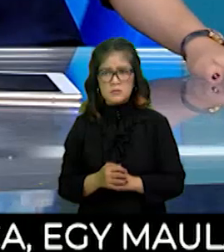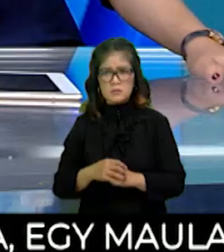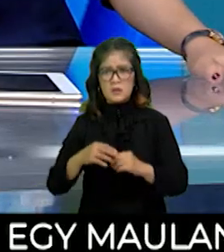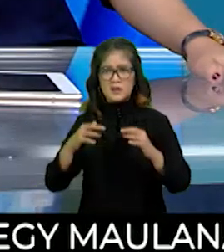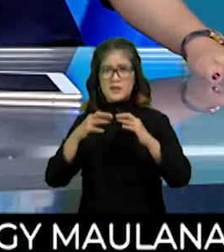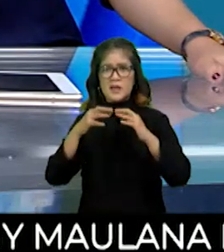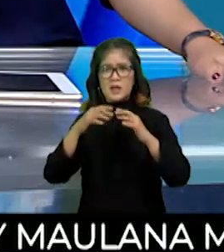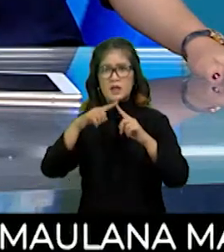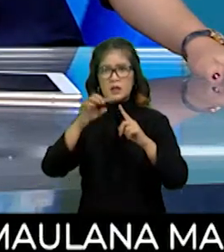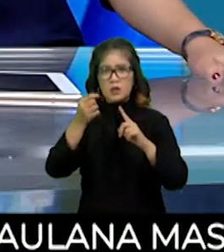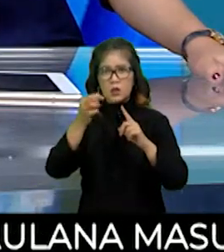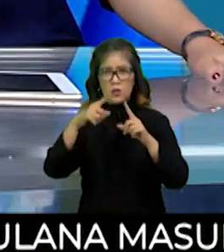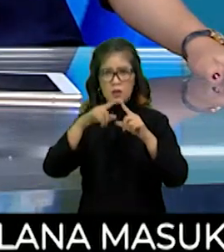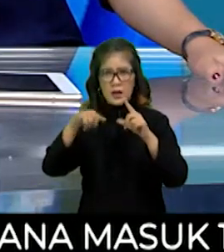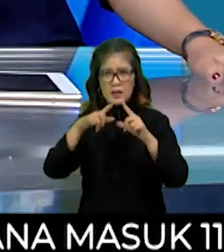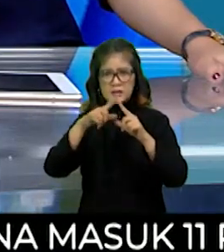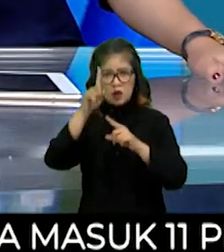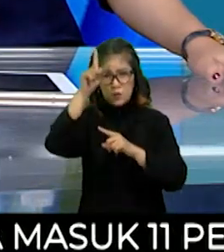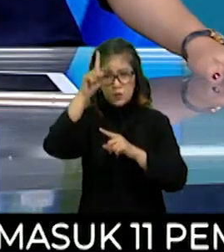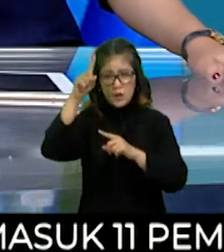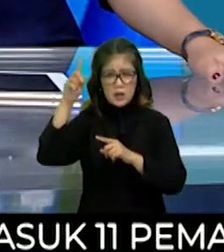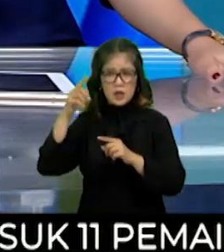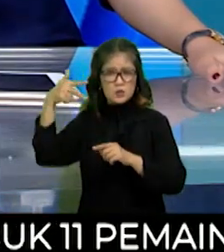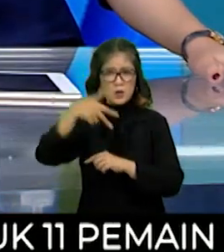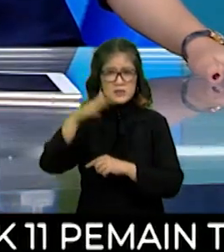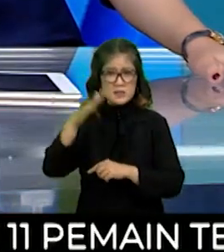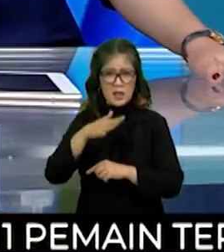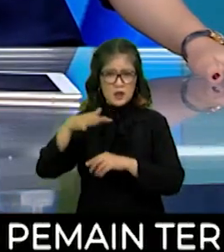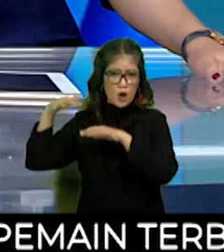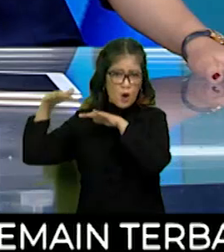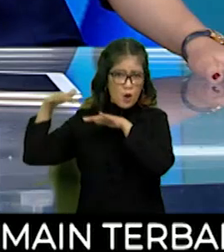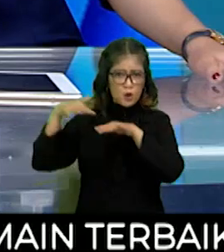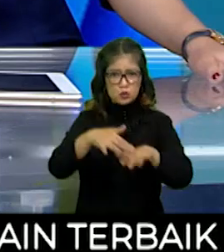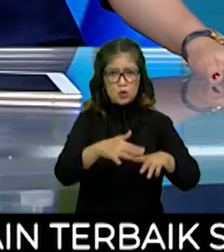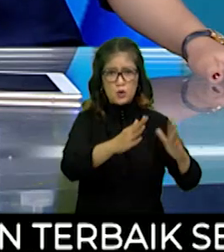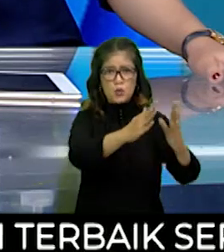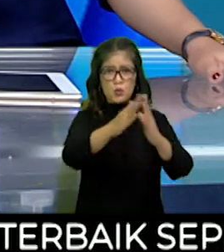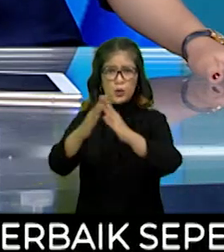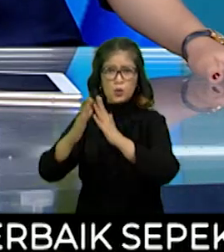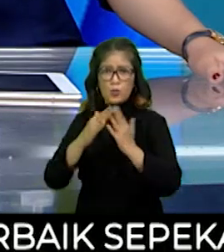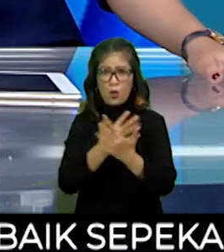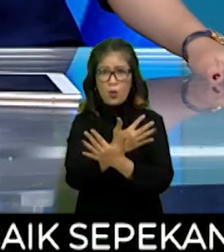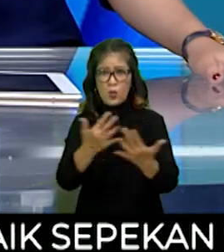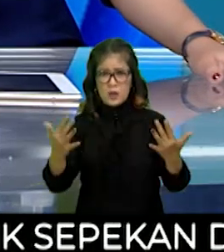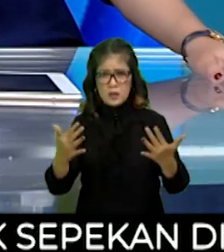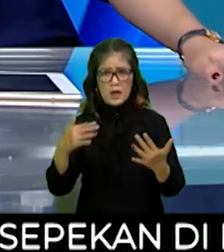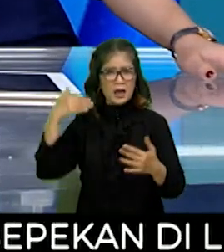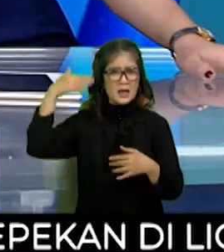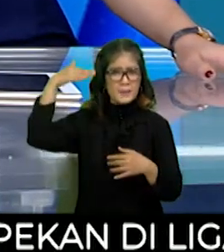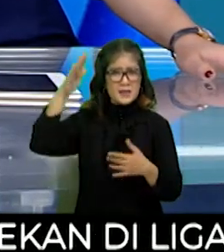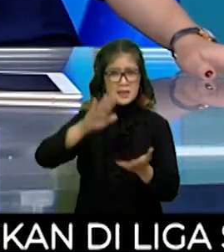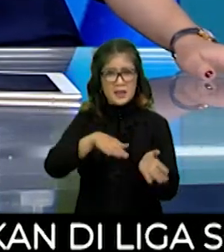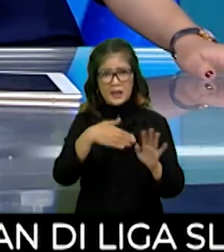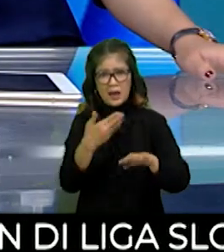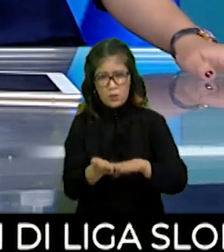Longsor di Tanah Toraja Utara, Sulawesi Selatan menimbun permukiman warga. Seorang remaja bahkan tewas tertimbun longsor. Longsor ini